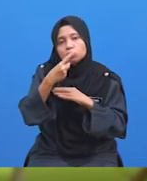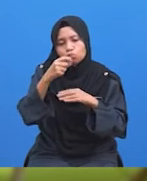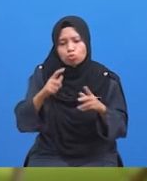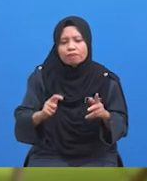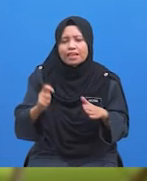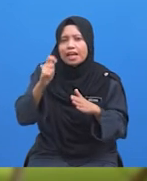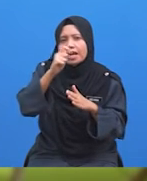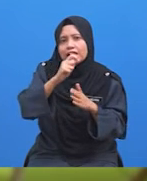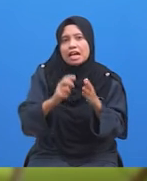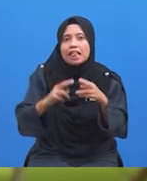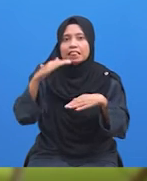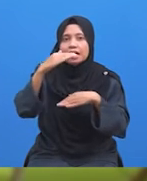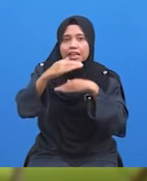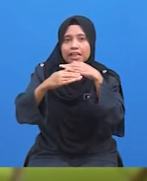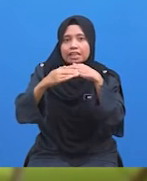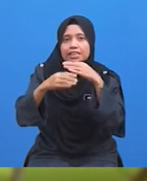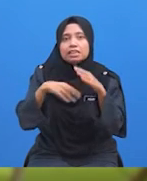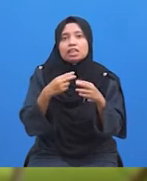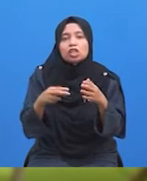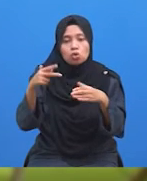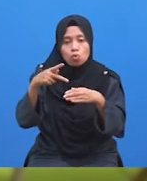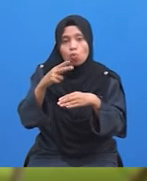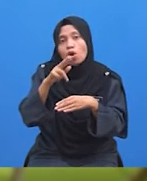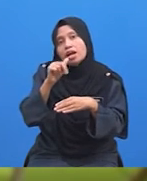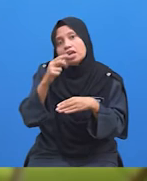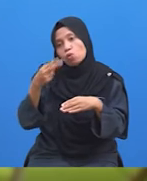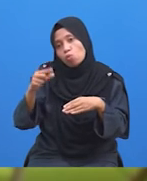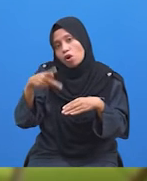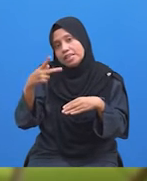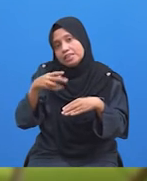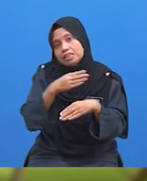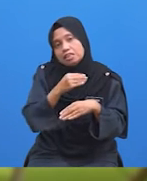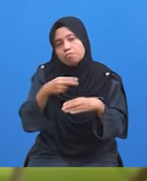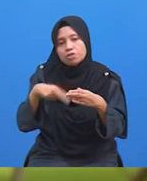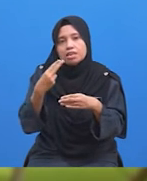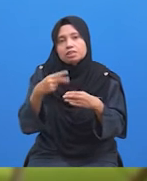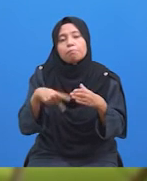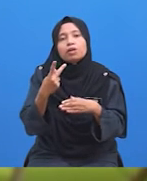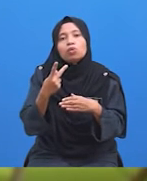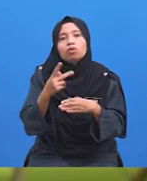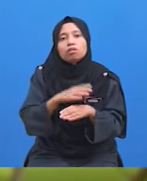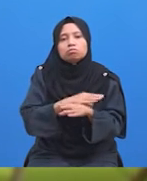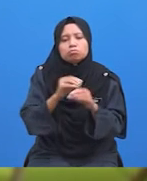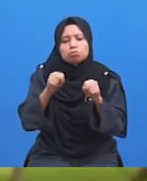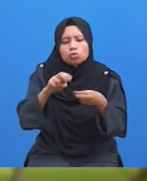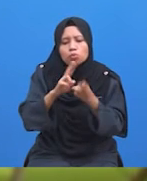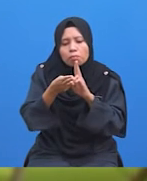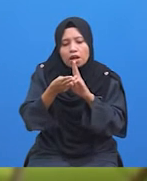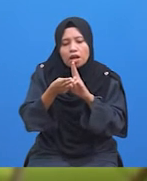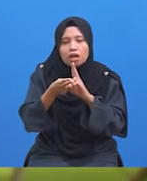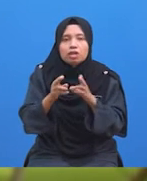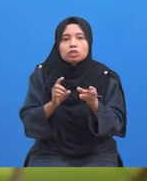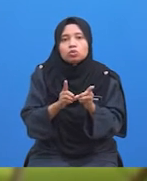meningkatkan quantity dan quality hasil pengeluaran selain daripada itu berlaku perubahan sosial